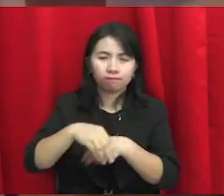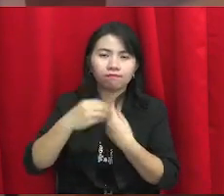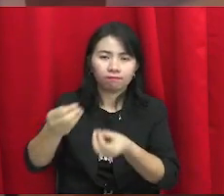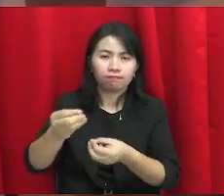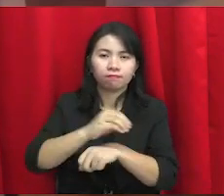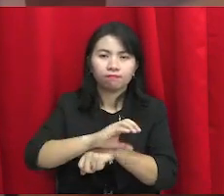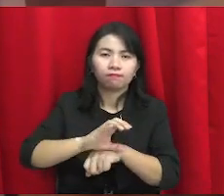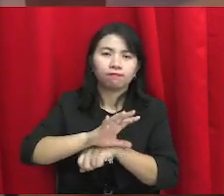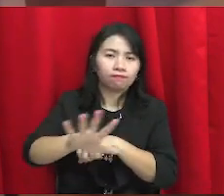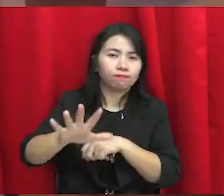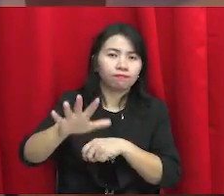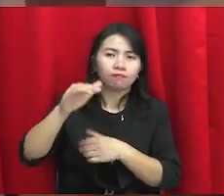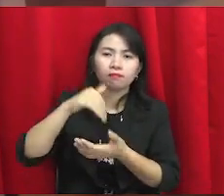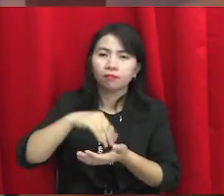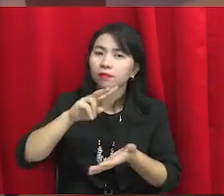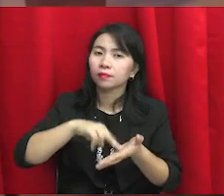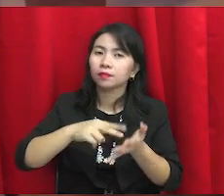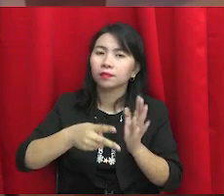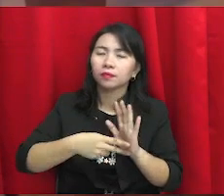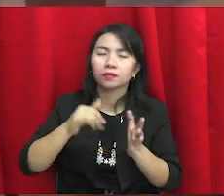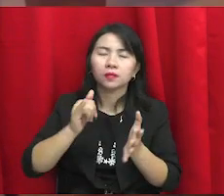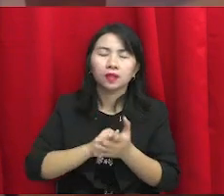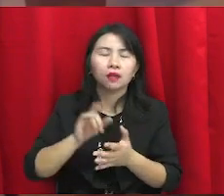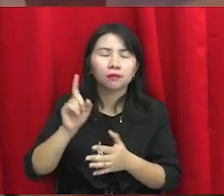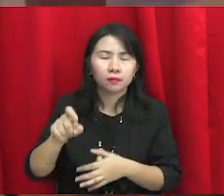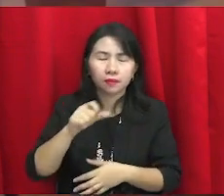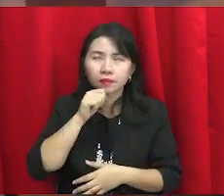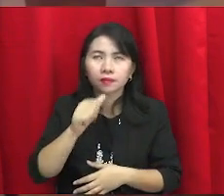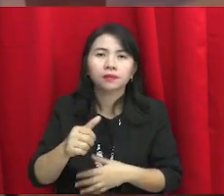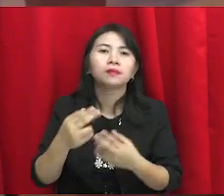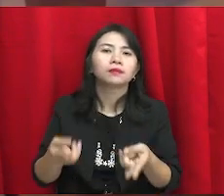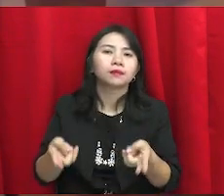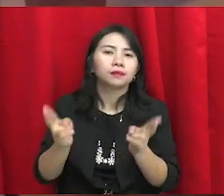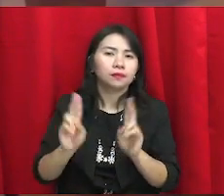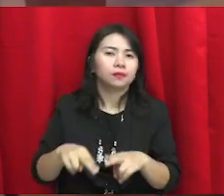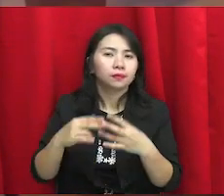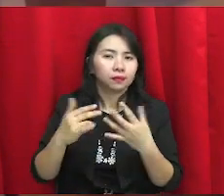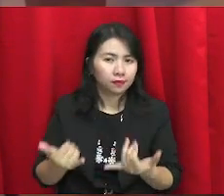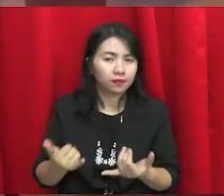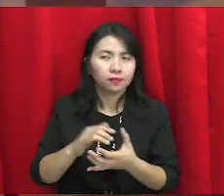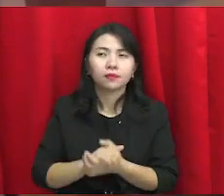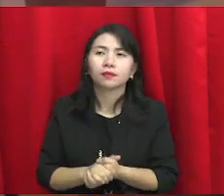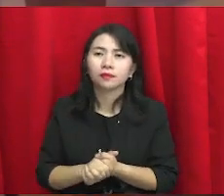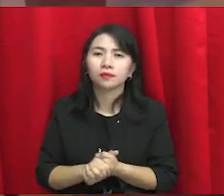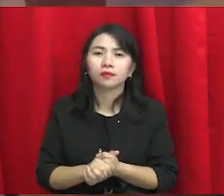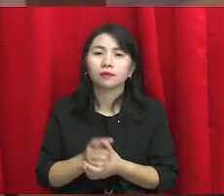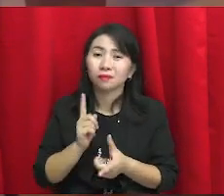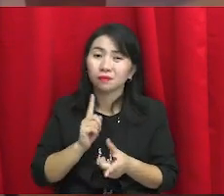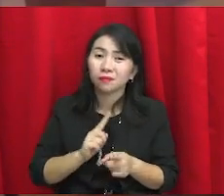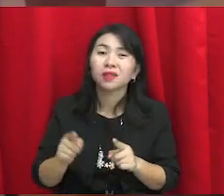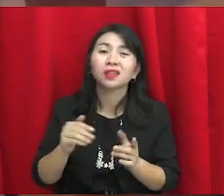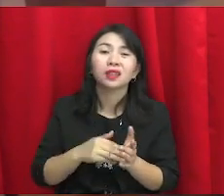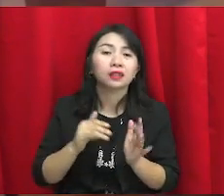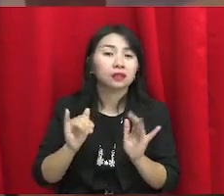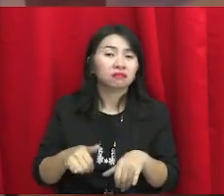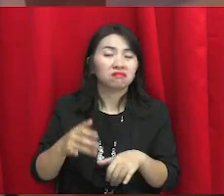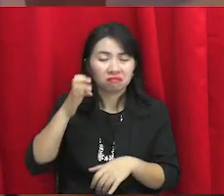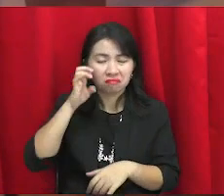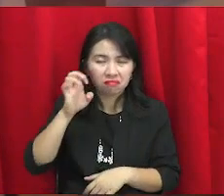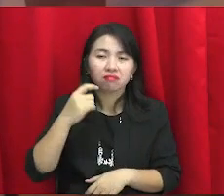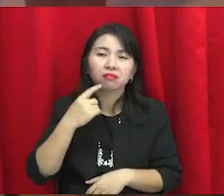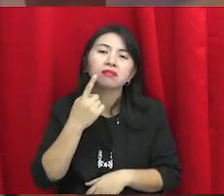You see, ibig sabihin, hindi yan dapat ang gagawin niya, hindi yan dapat ang sasabihin niya, pero sinabi niya.